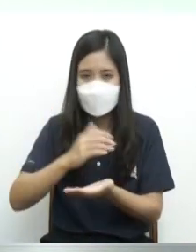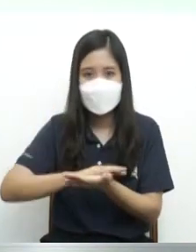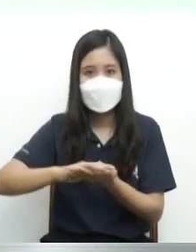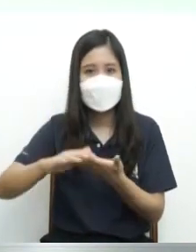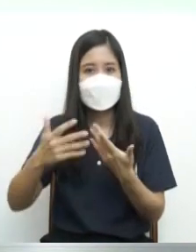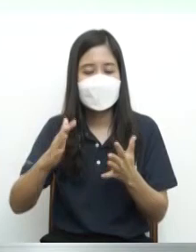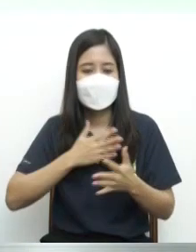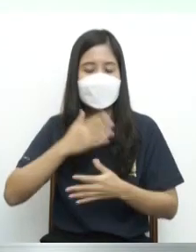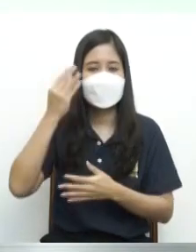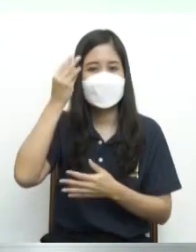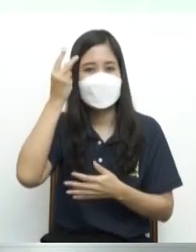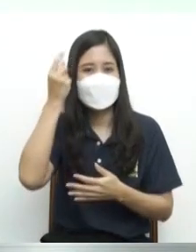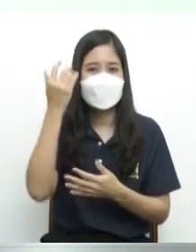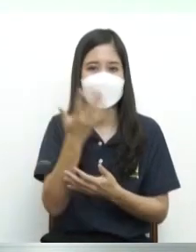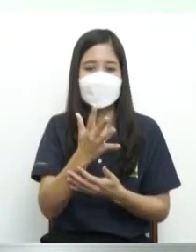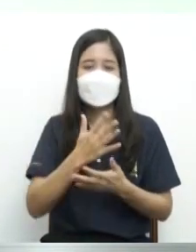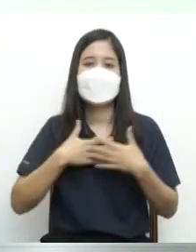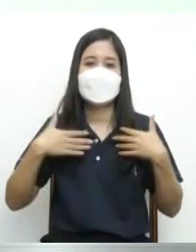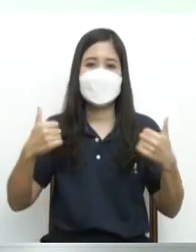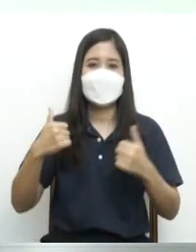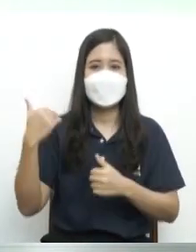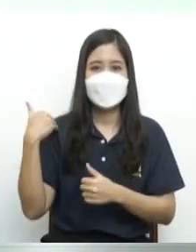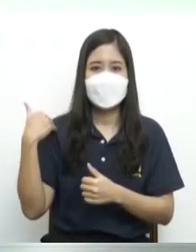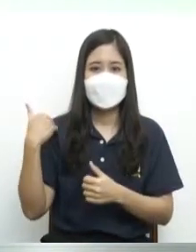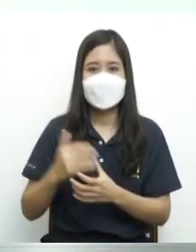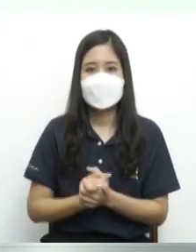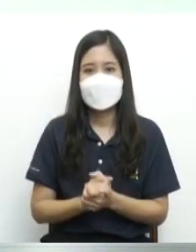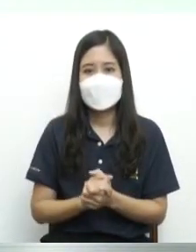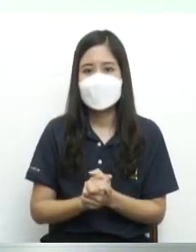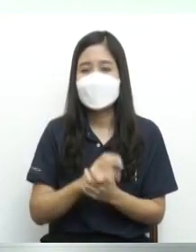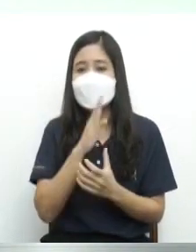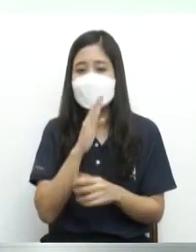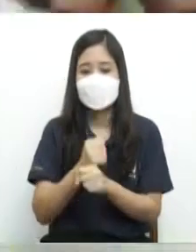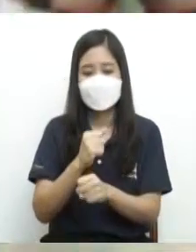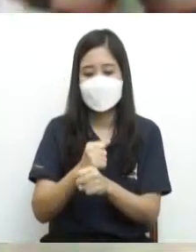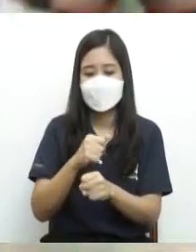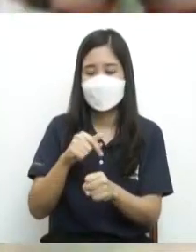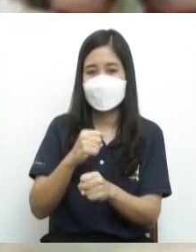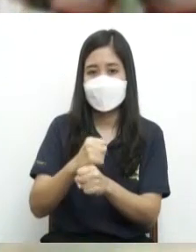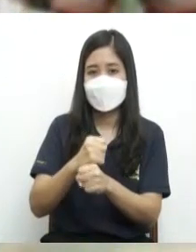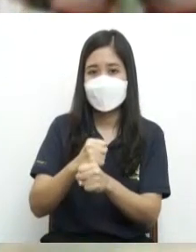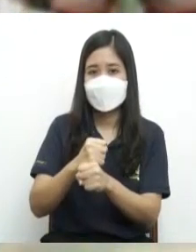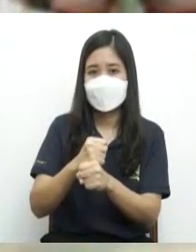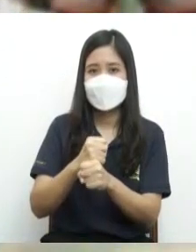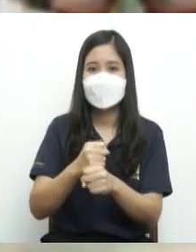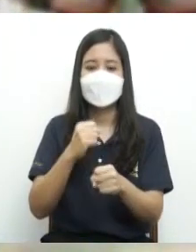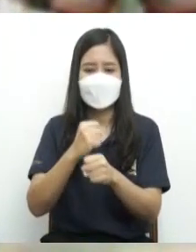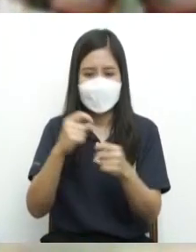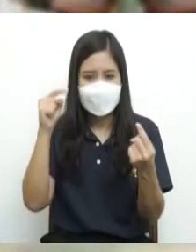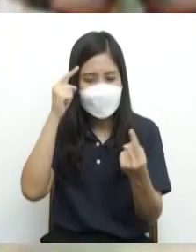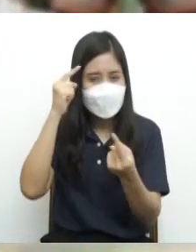ครียดเราจะมีความสุขสมมติผู้บัญชามอบหมายให้ทำอย่างใดอย่างหนึ่งแล้วมันรุ่งร่วงบรรลุเป้าหมายวัตถุประสง